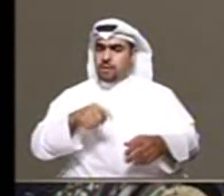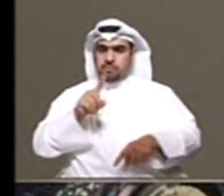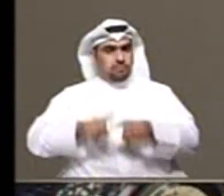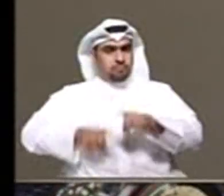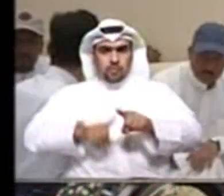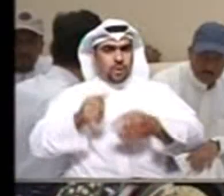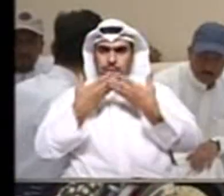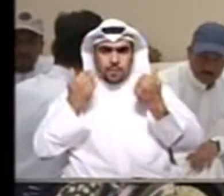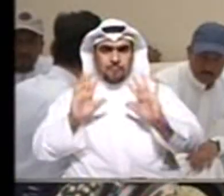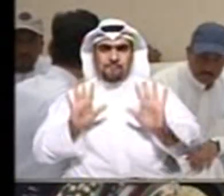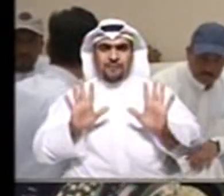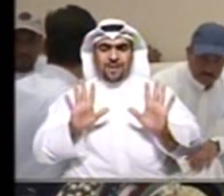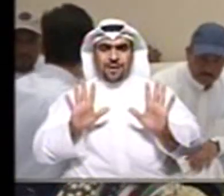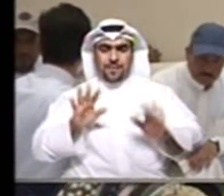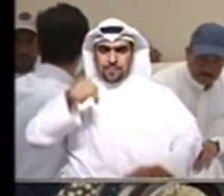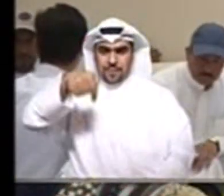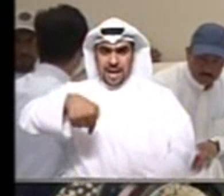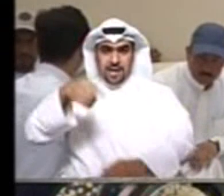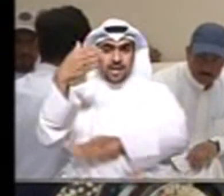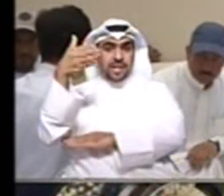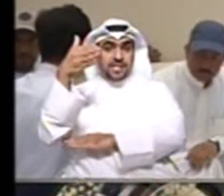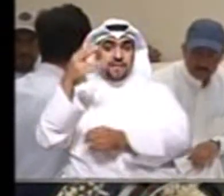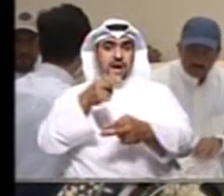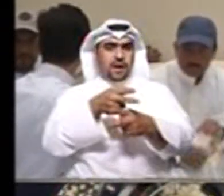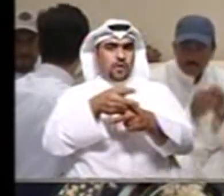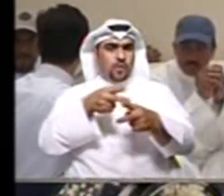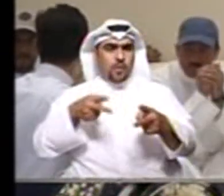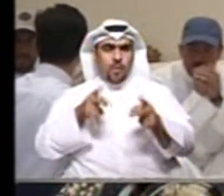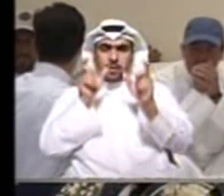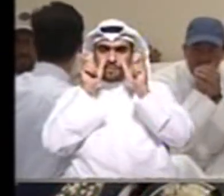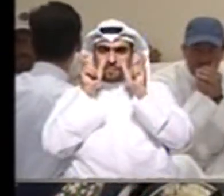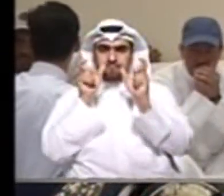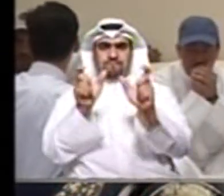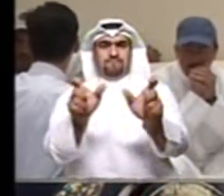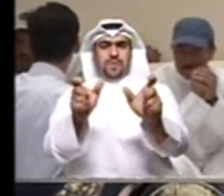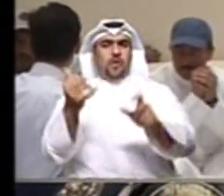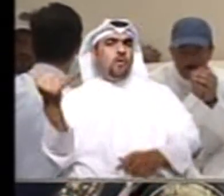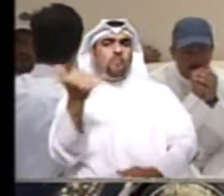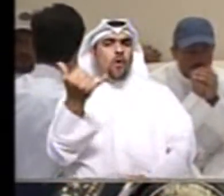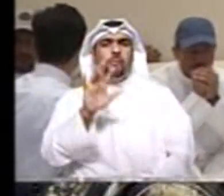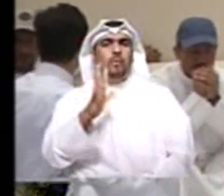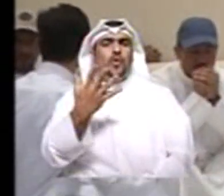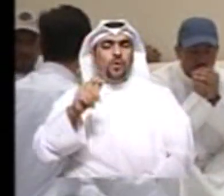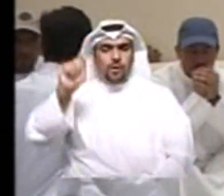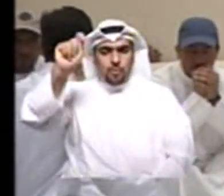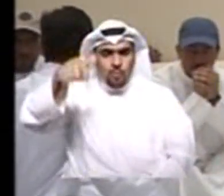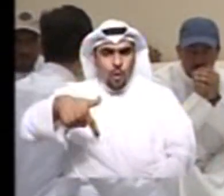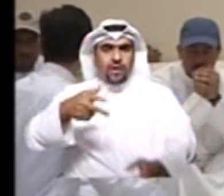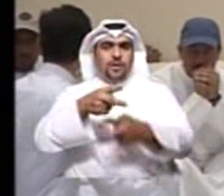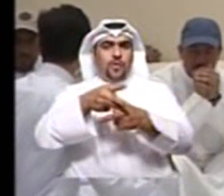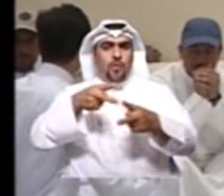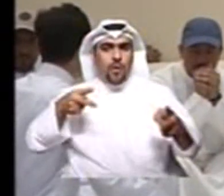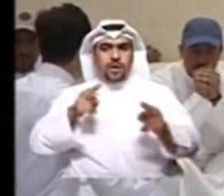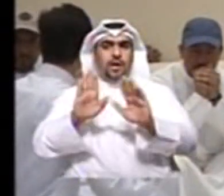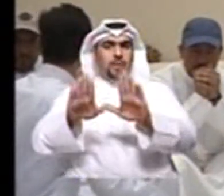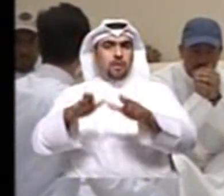أي مشكلة. اهتمام واضح أبدته سفارة دولة الكويت لدى السودان بالمواطنين الكويتيين الذين عايشوا